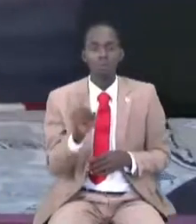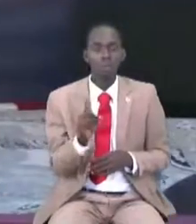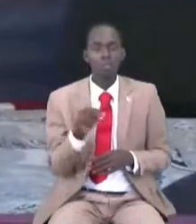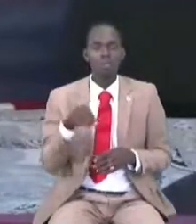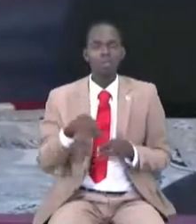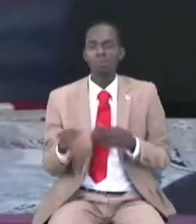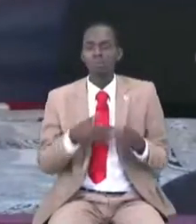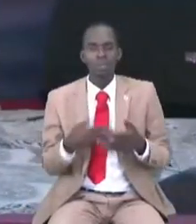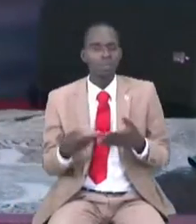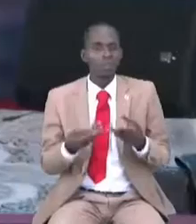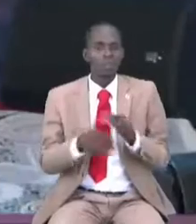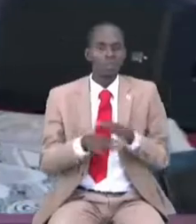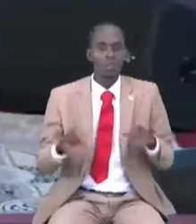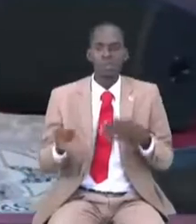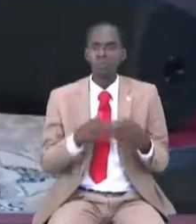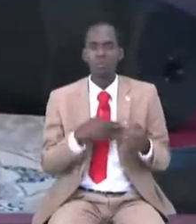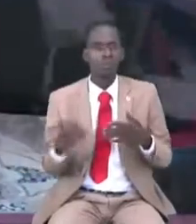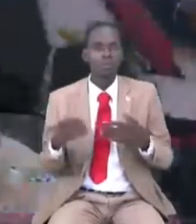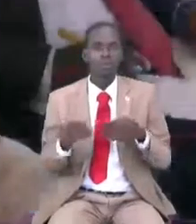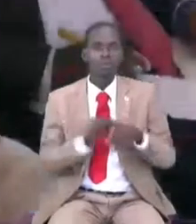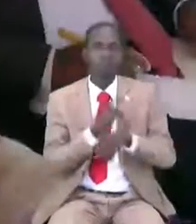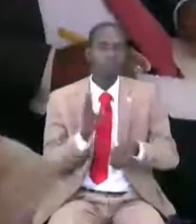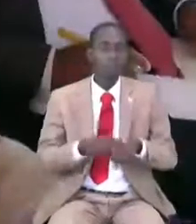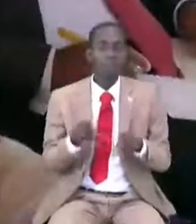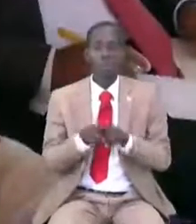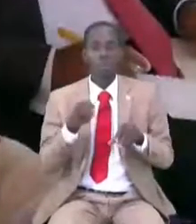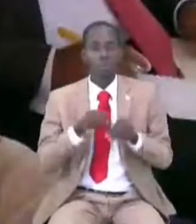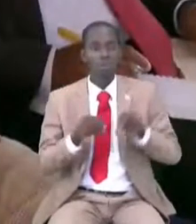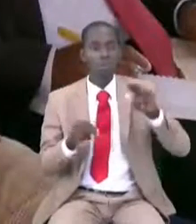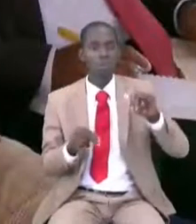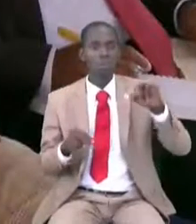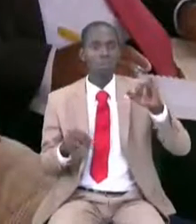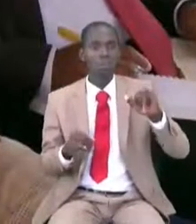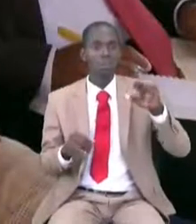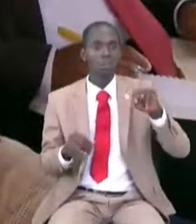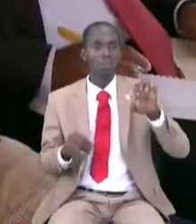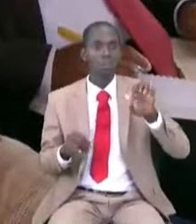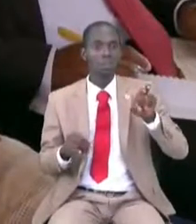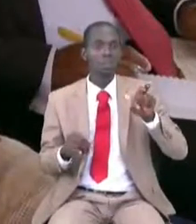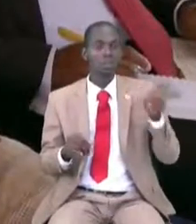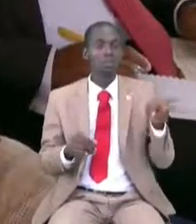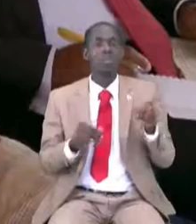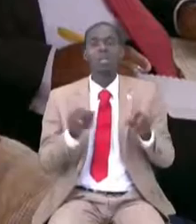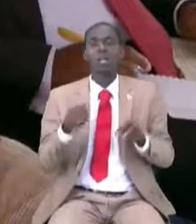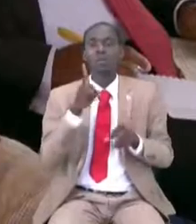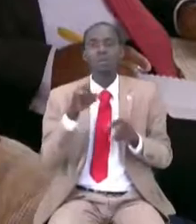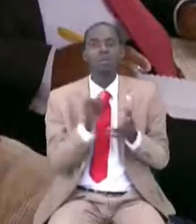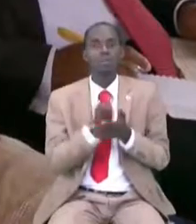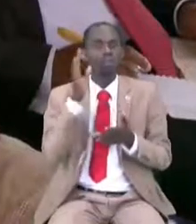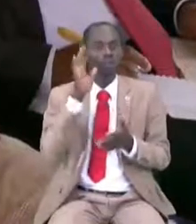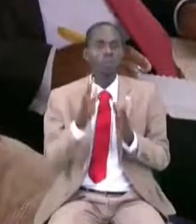quiconque invoquera le nom du Seigneur sera sauvé. Je